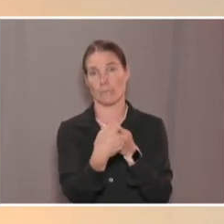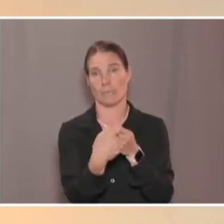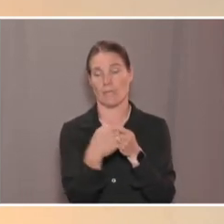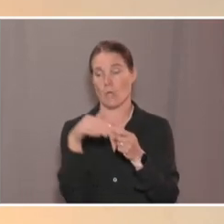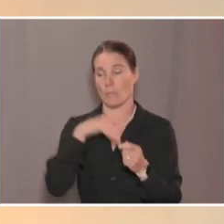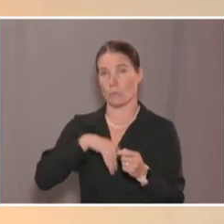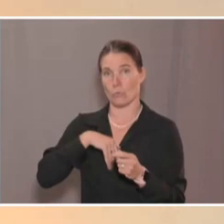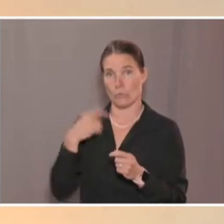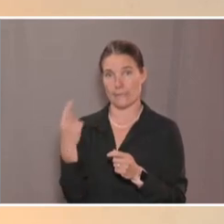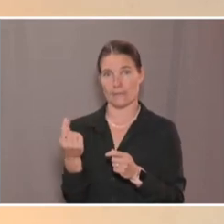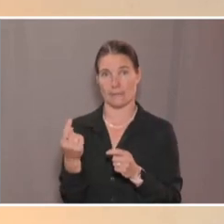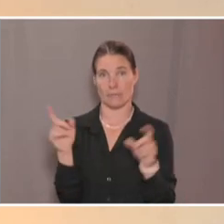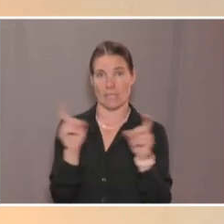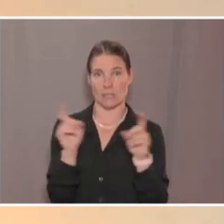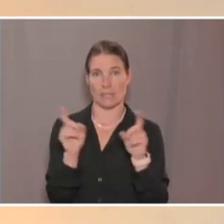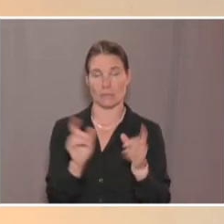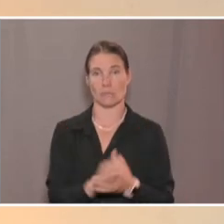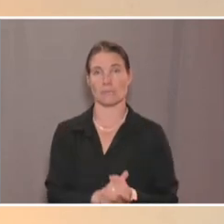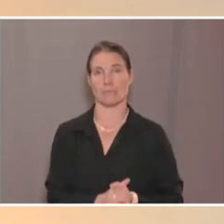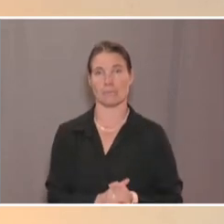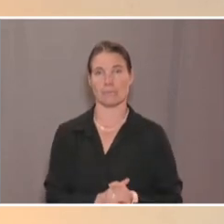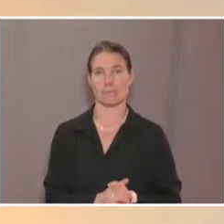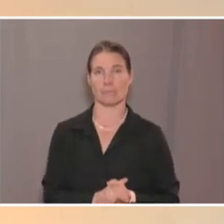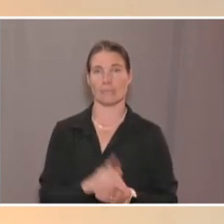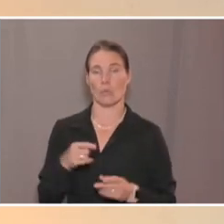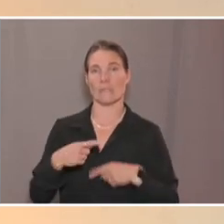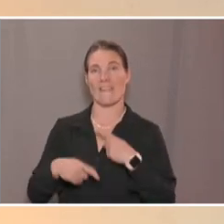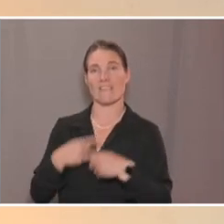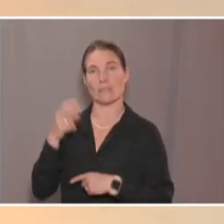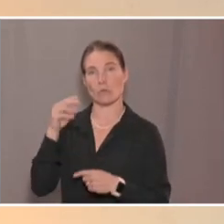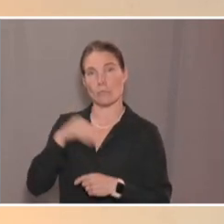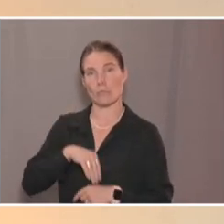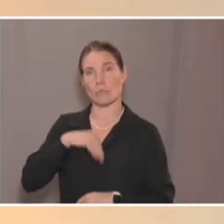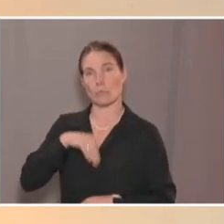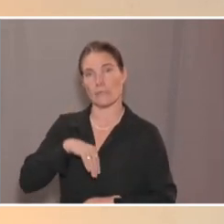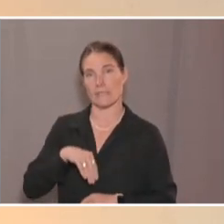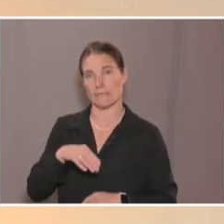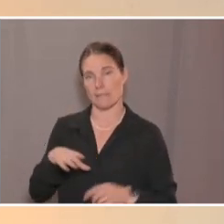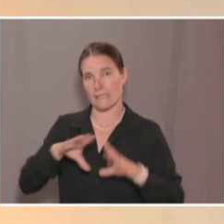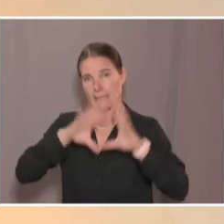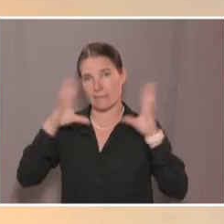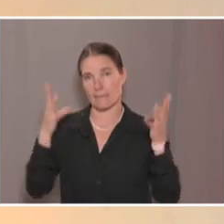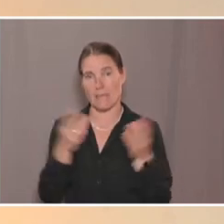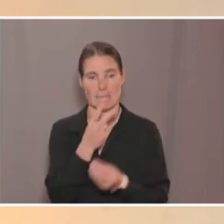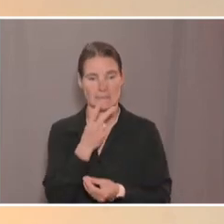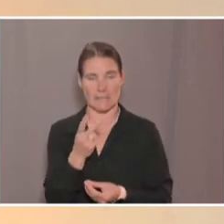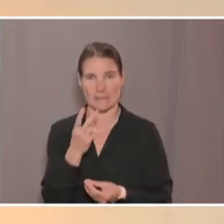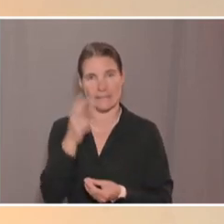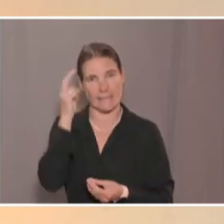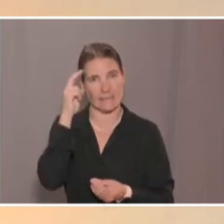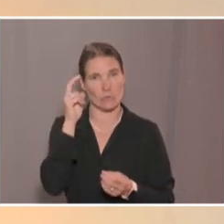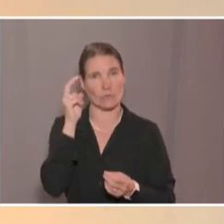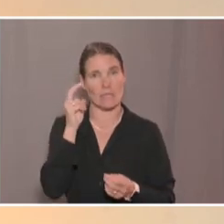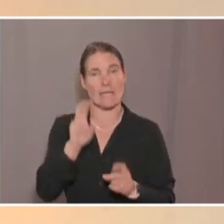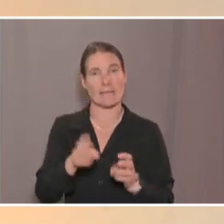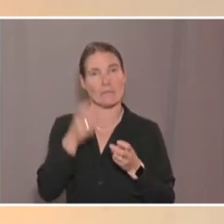Psychologie bot Veranstaltungen zur pädagogischen Psychologie und Entwicklungspsychologie an. Insgesamt betrachtet waren die Erziehungswissenschaften mit